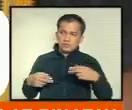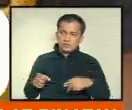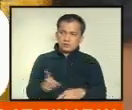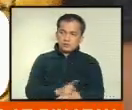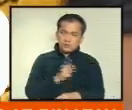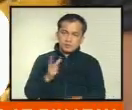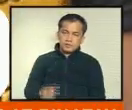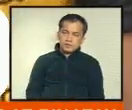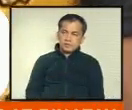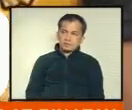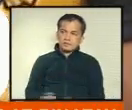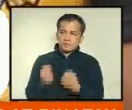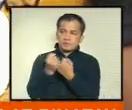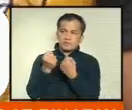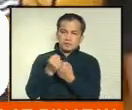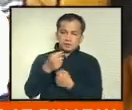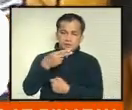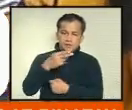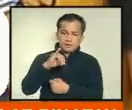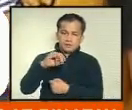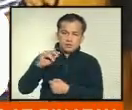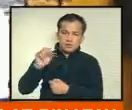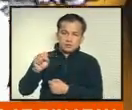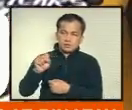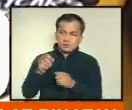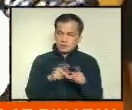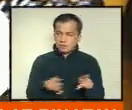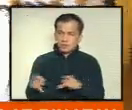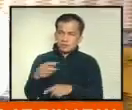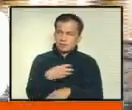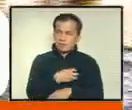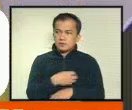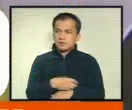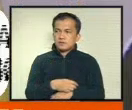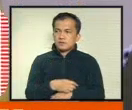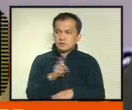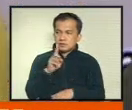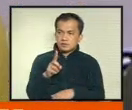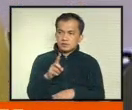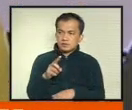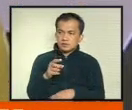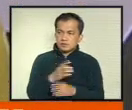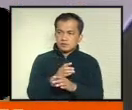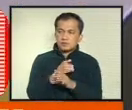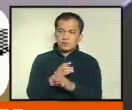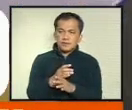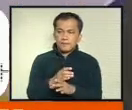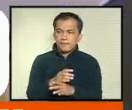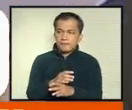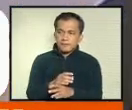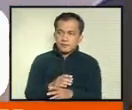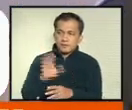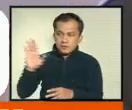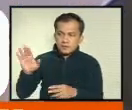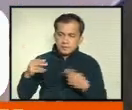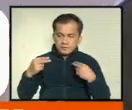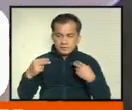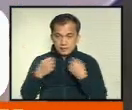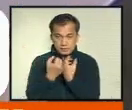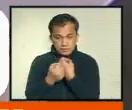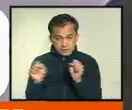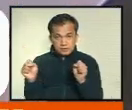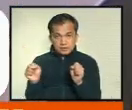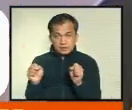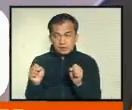yun po nagpapatagal. Suportado naman ng ihos ni Nazareno ang plano ng mga pulis. Isa rin yung pag-iingat sa kanilang kalusugan, sa kanilang ano,